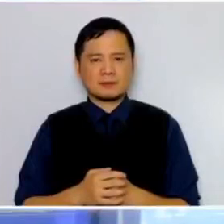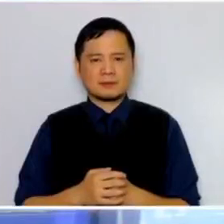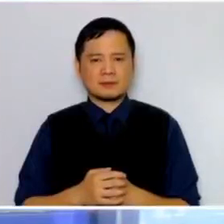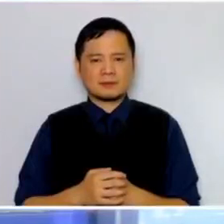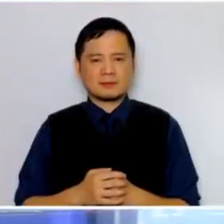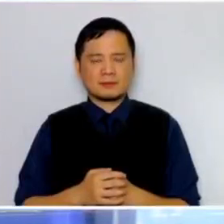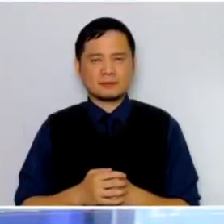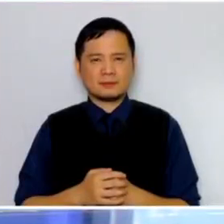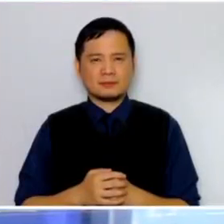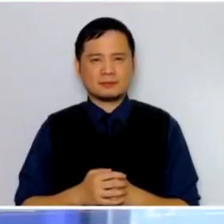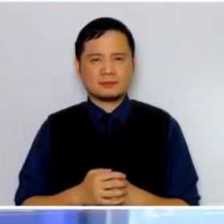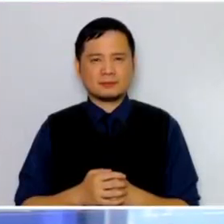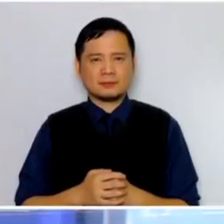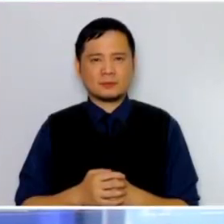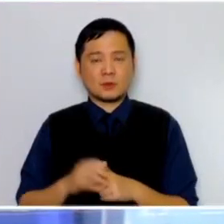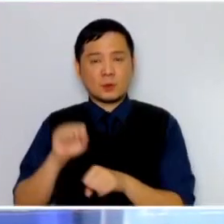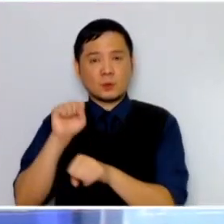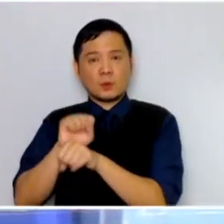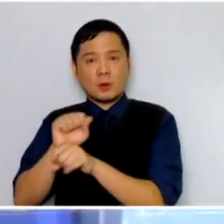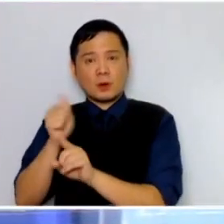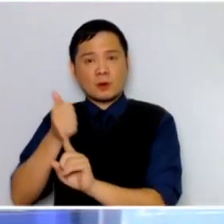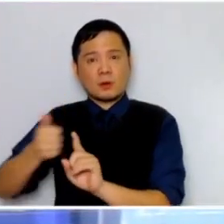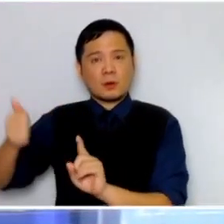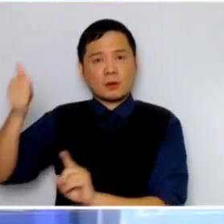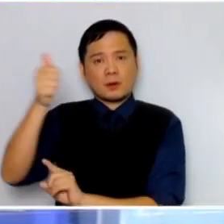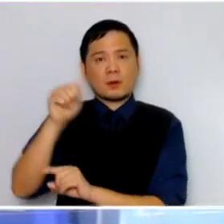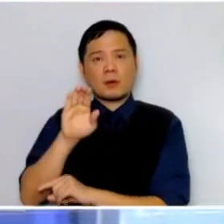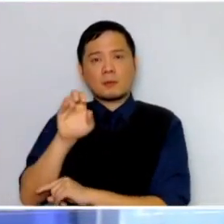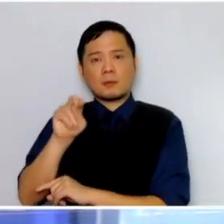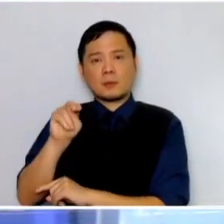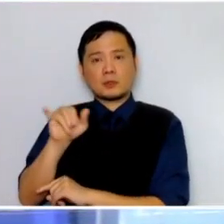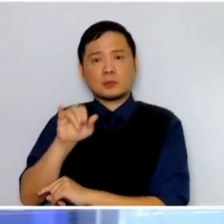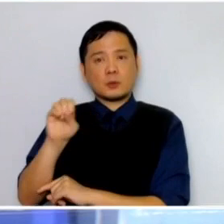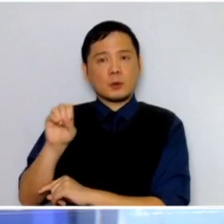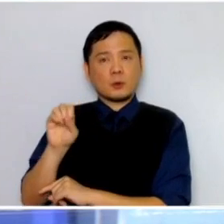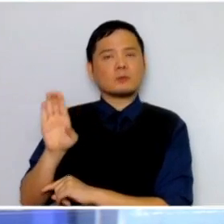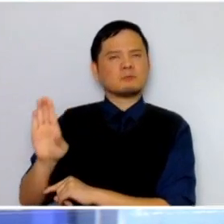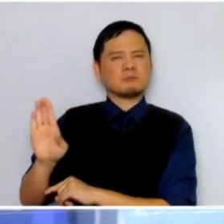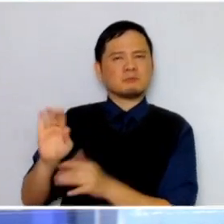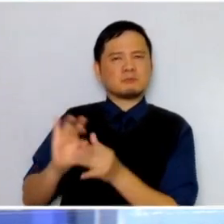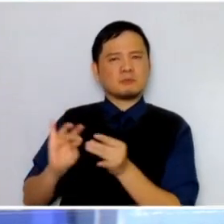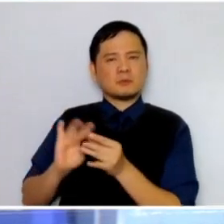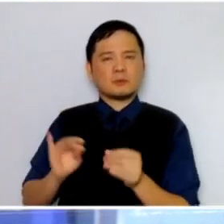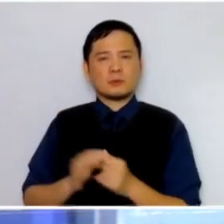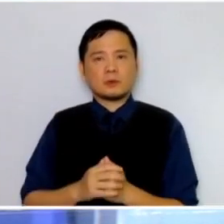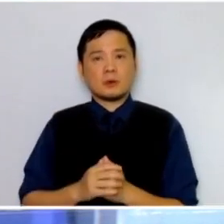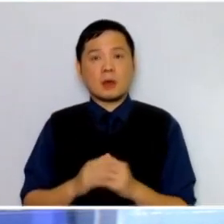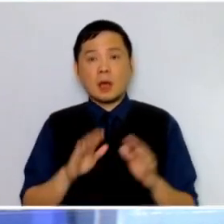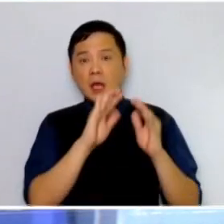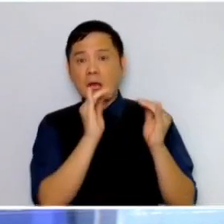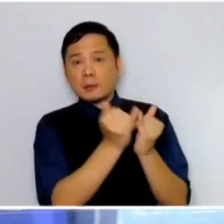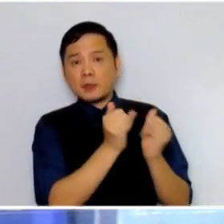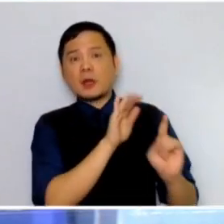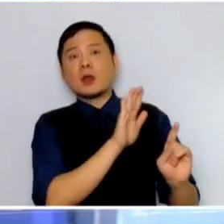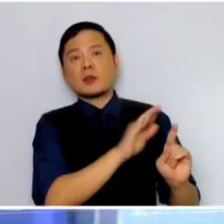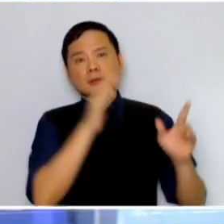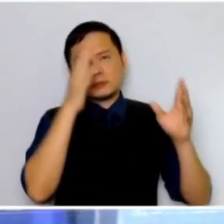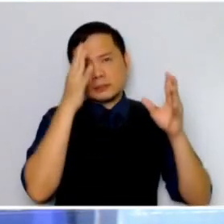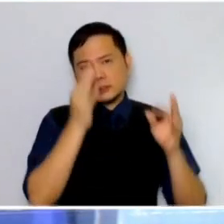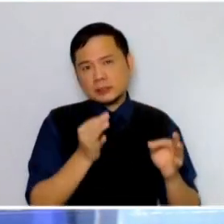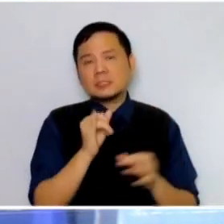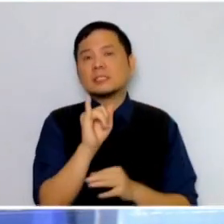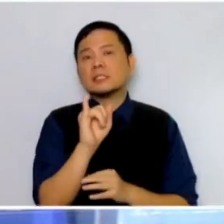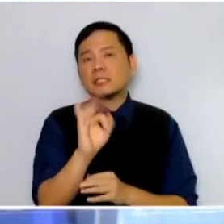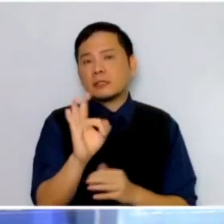Samantala, sinabi ni Labor Undersecretary Benjo Benavides na desisyon na ng mga pribadong kumpanya kung magpapatupad